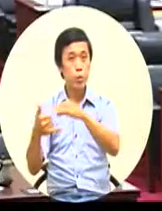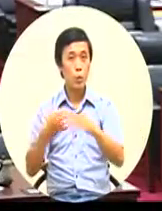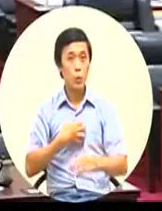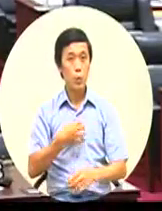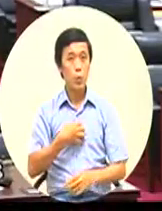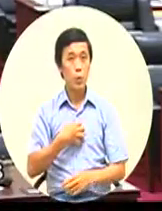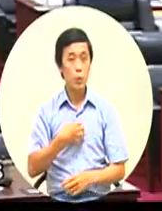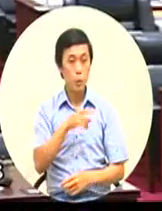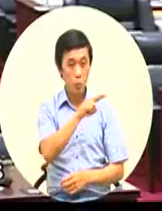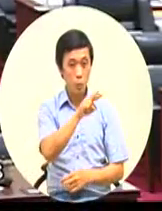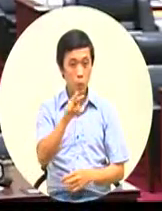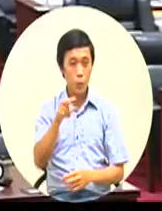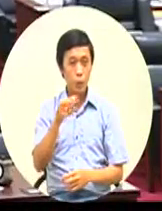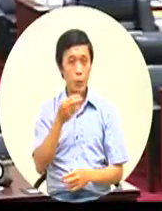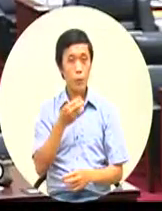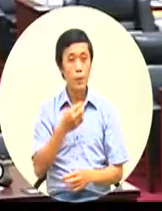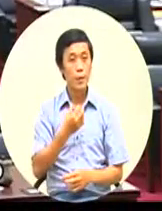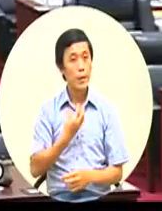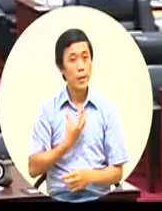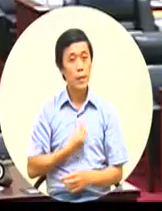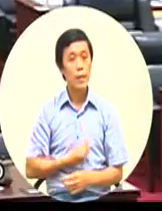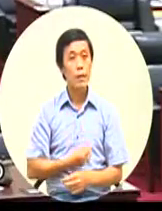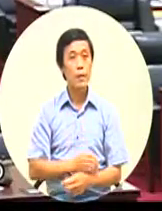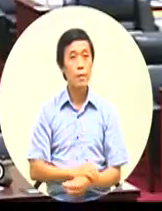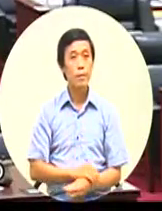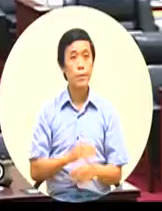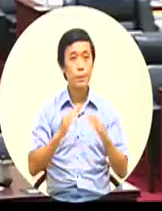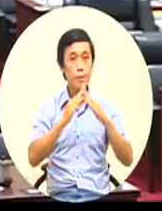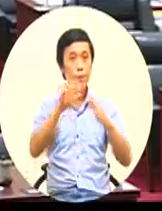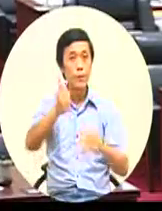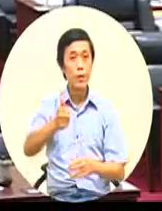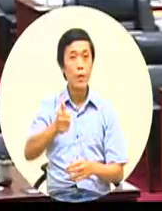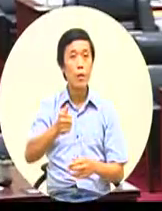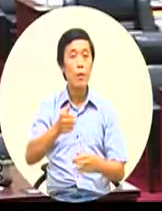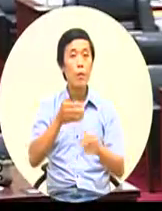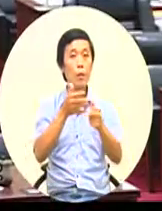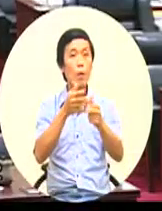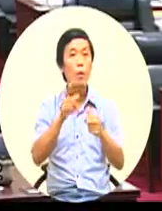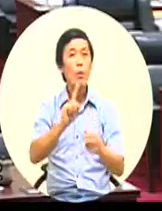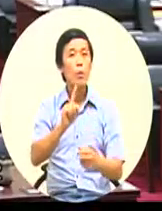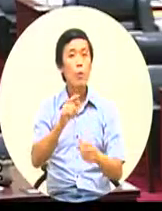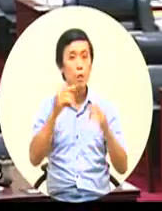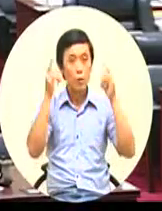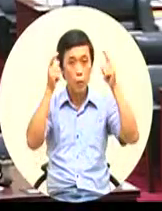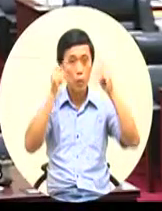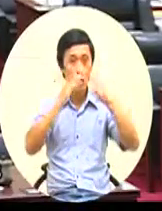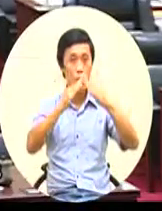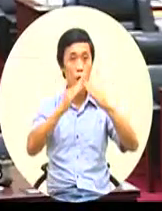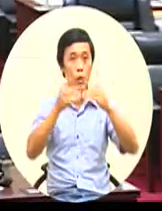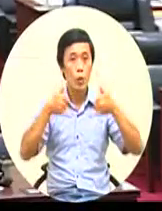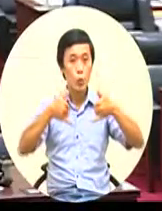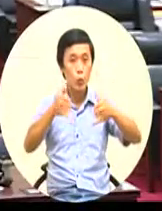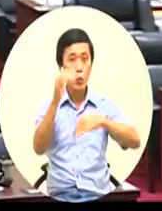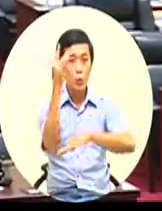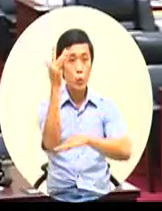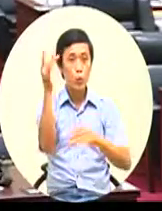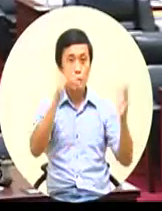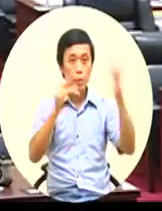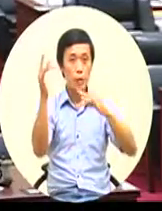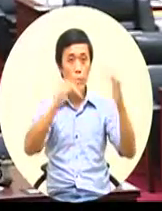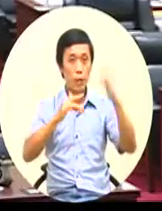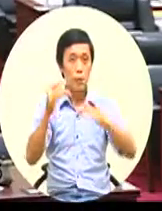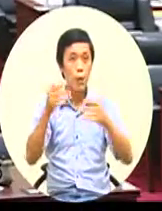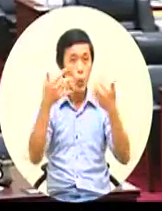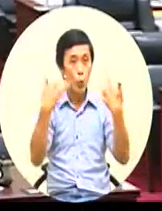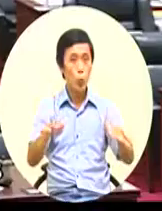的不忍心疼。市长，为什么高雄市路树倒了这么多，现在是无以计数？据我